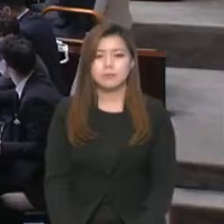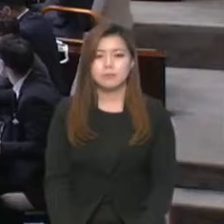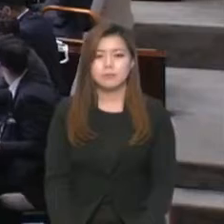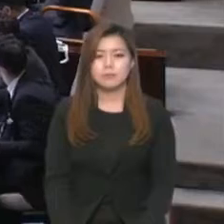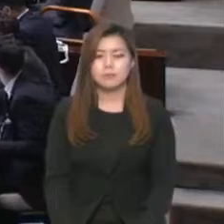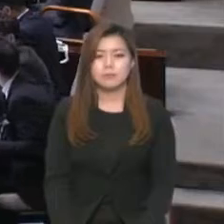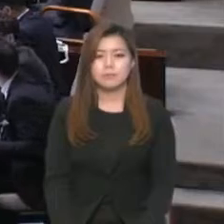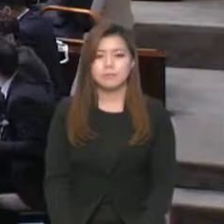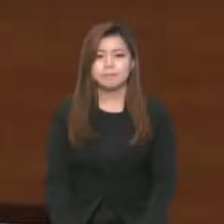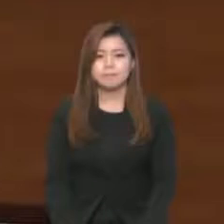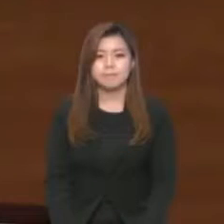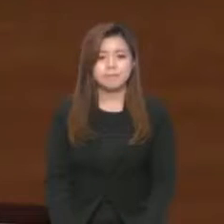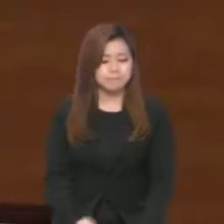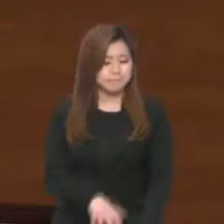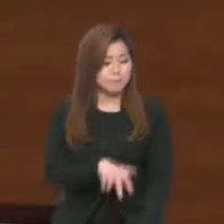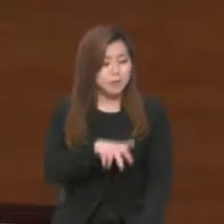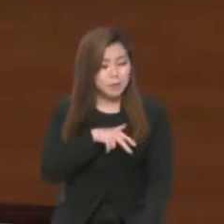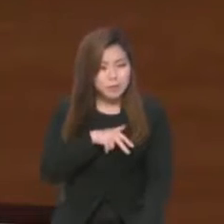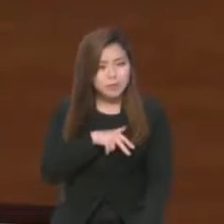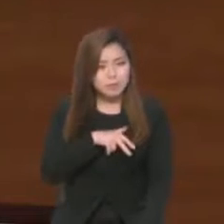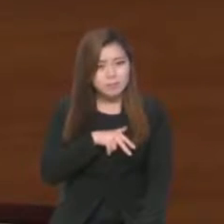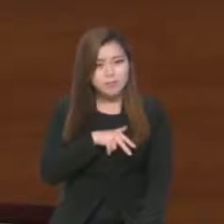예. 아마도 의원님께서도 그